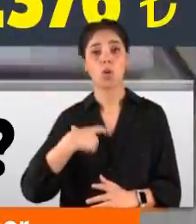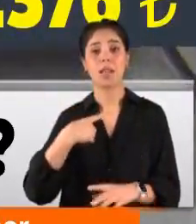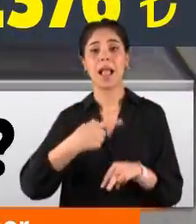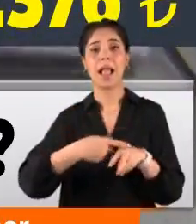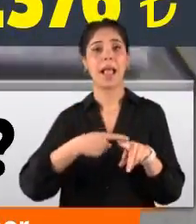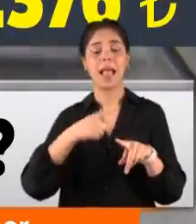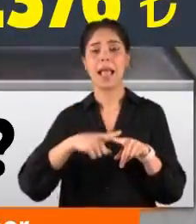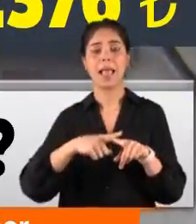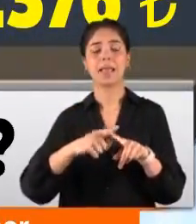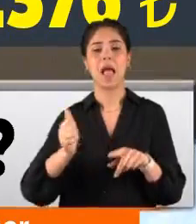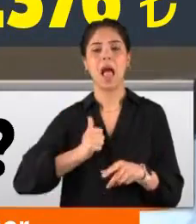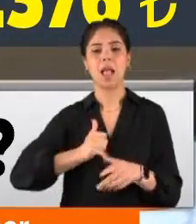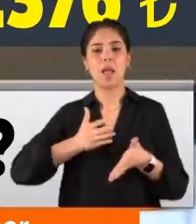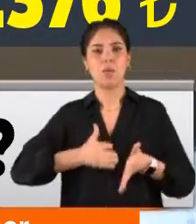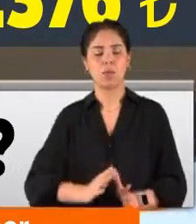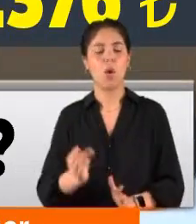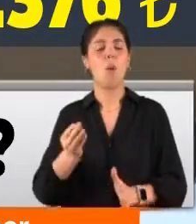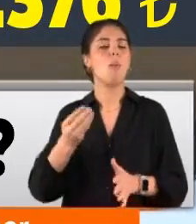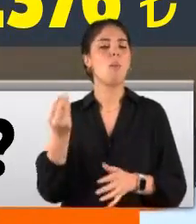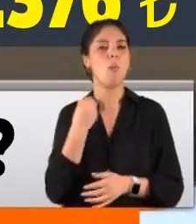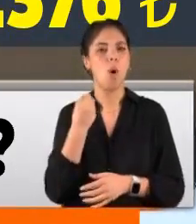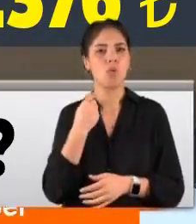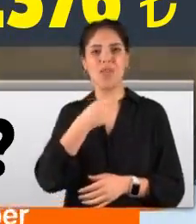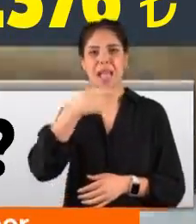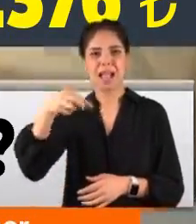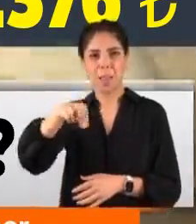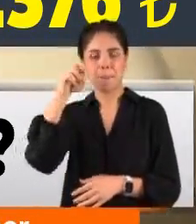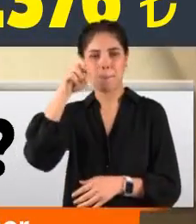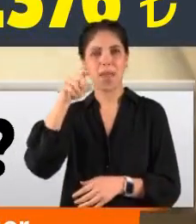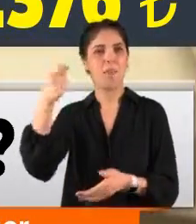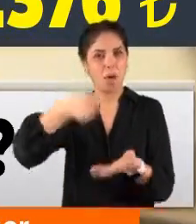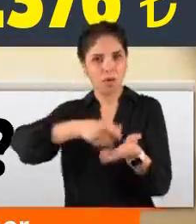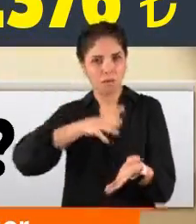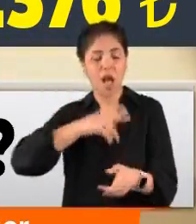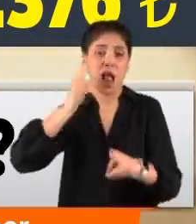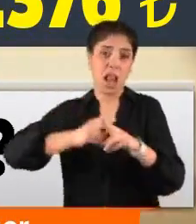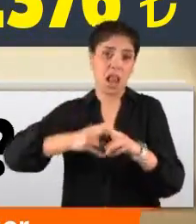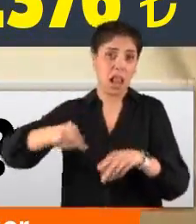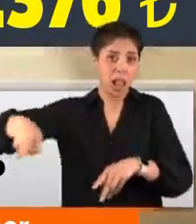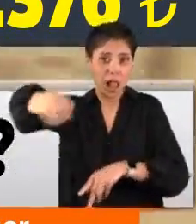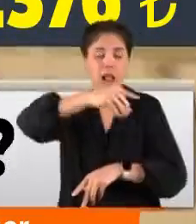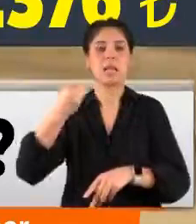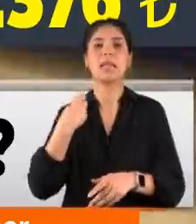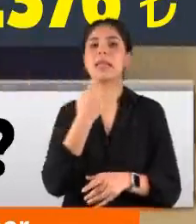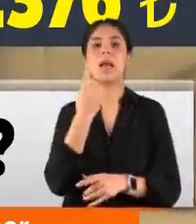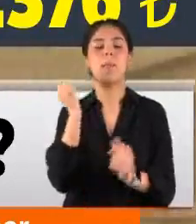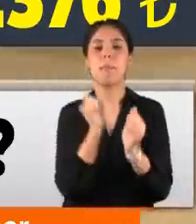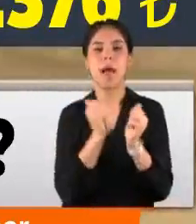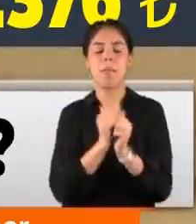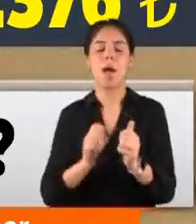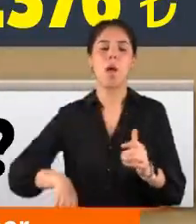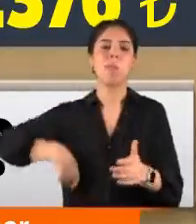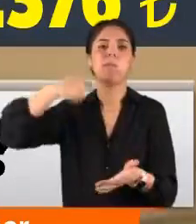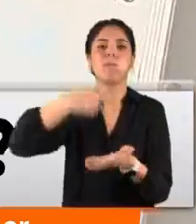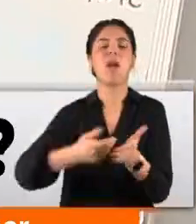EYT'lilerin ödeyeceği askerlik ve doğum borçlanmasını, eksik primini tamamlayacaklar, elini çabuk tutsun. Yeni yılla birlikte cepten daha